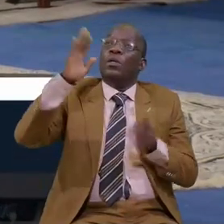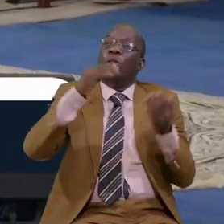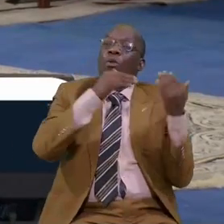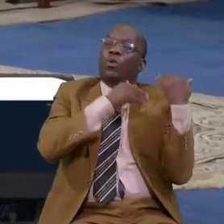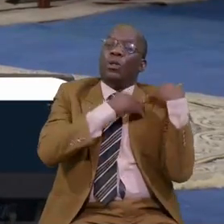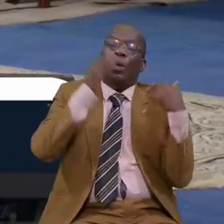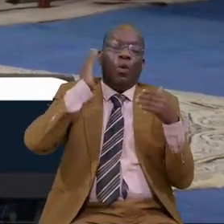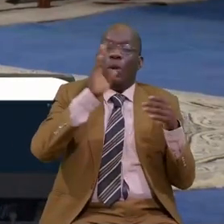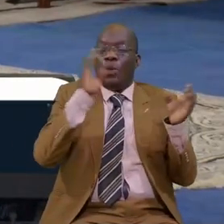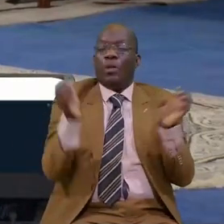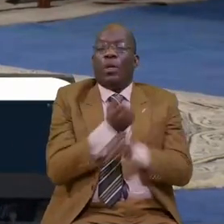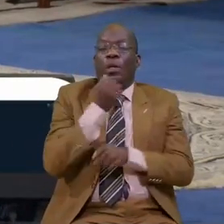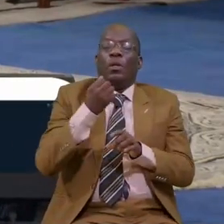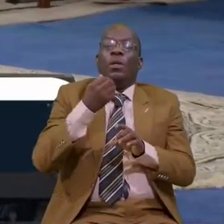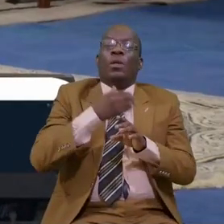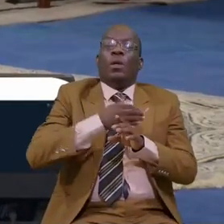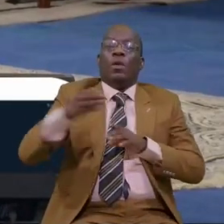Ésaïe 10, 27.